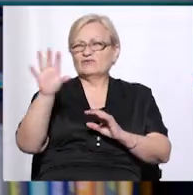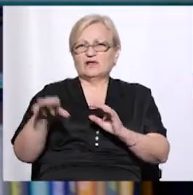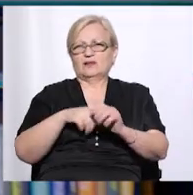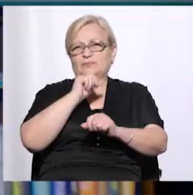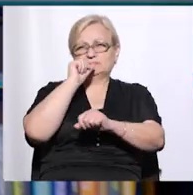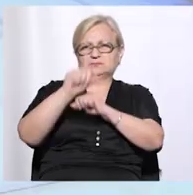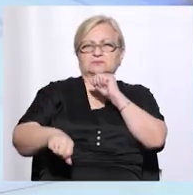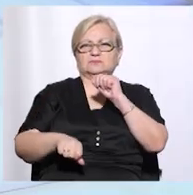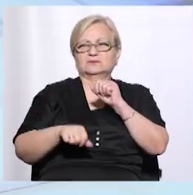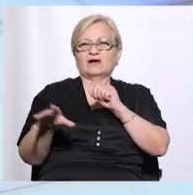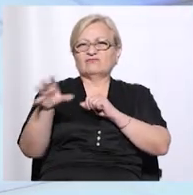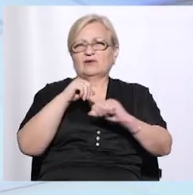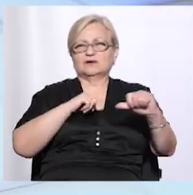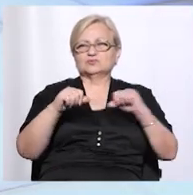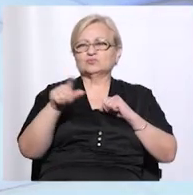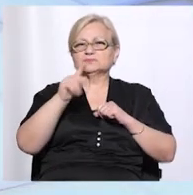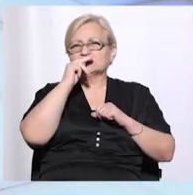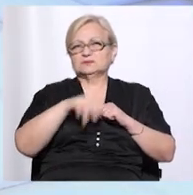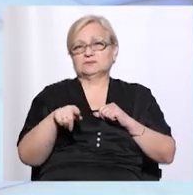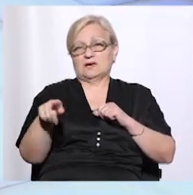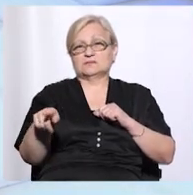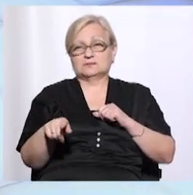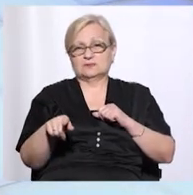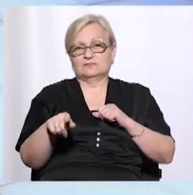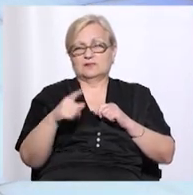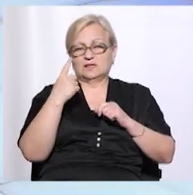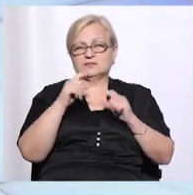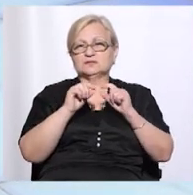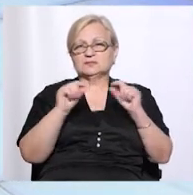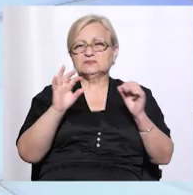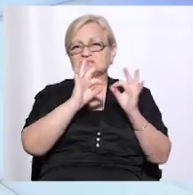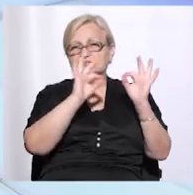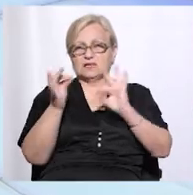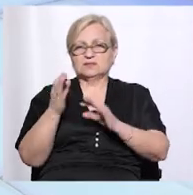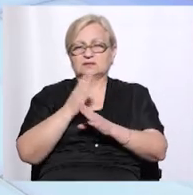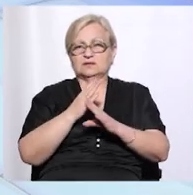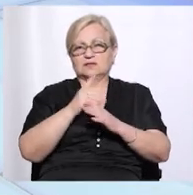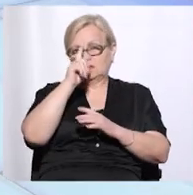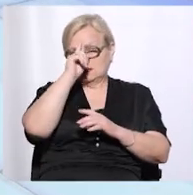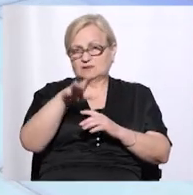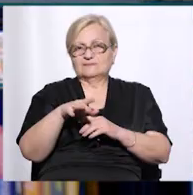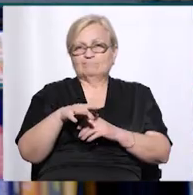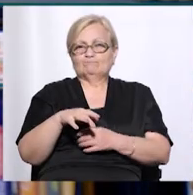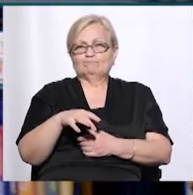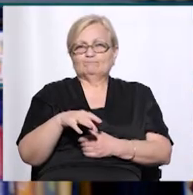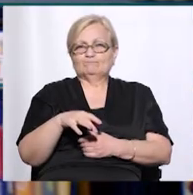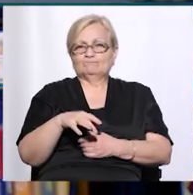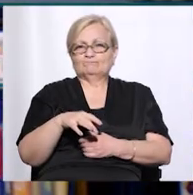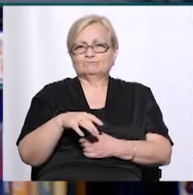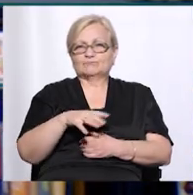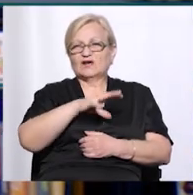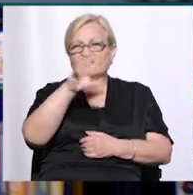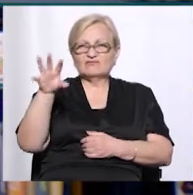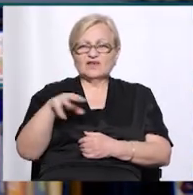იმ ადამიანურ ცოდვას, რომელიც მას ჩაუდენია. და ეს ერთი წინადადება გახლავთ ცნობილი ფრაზა.